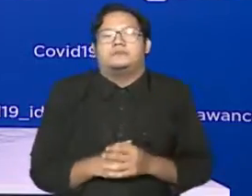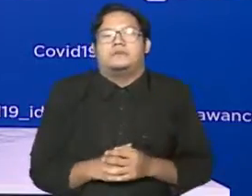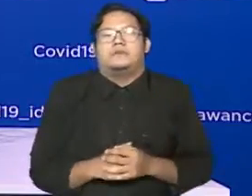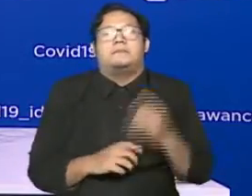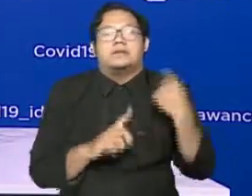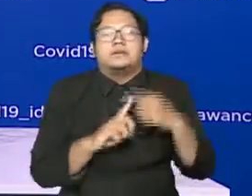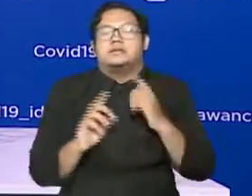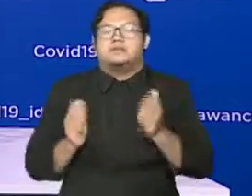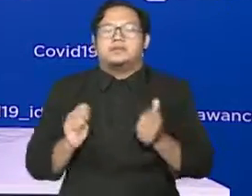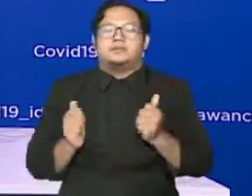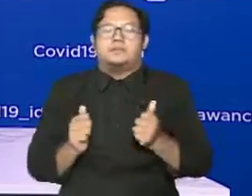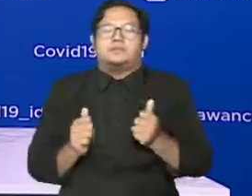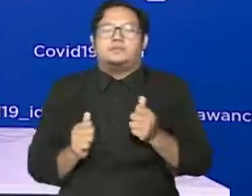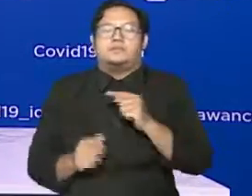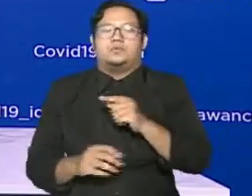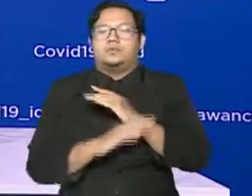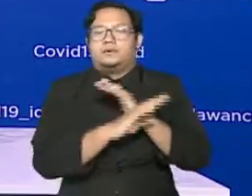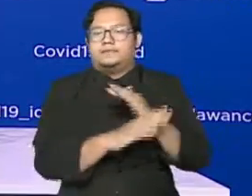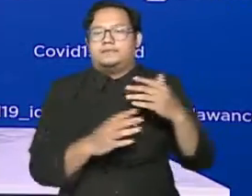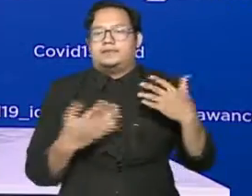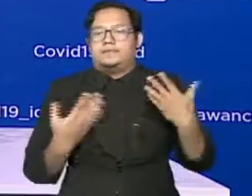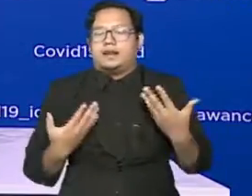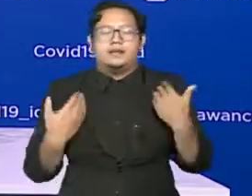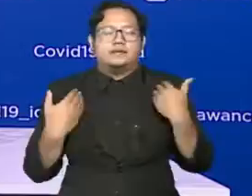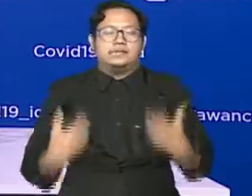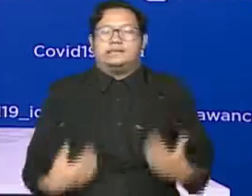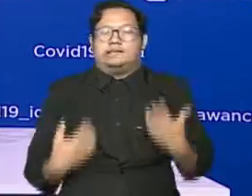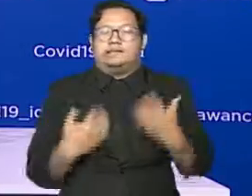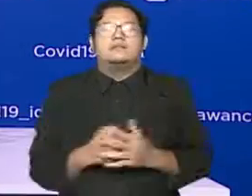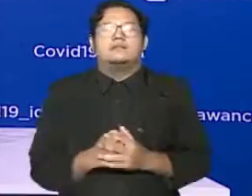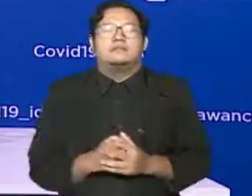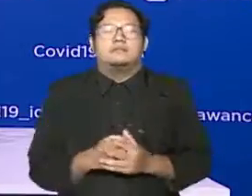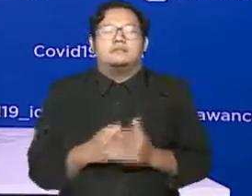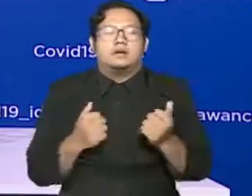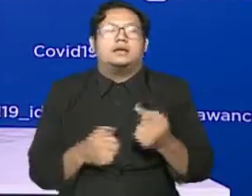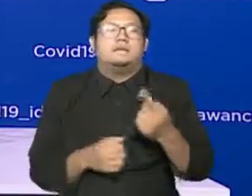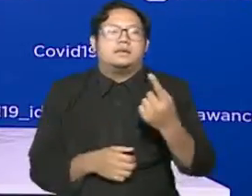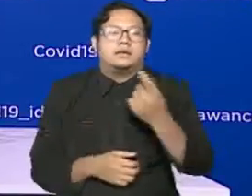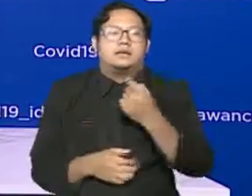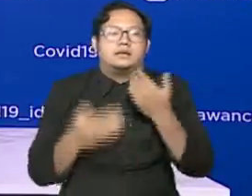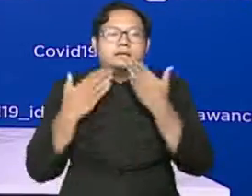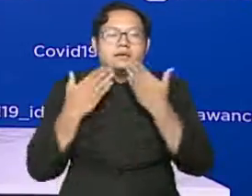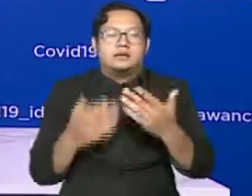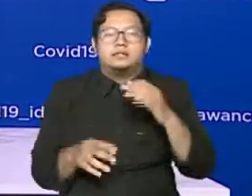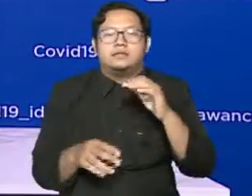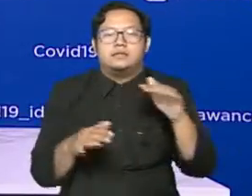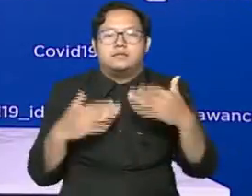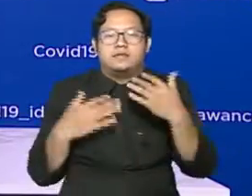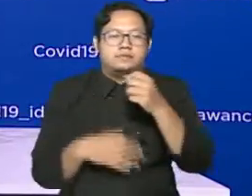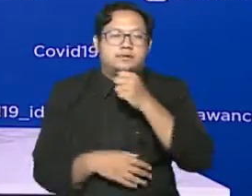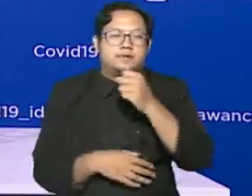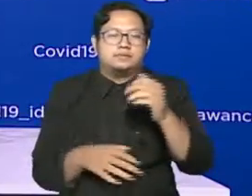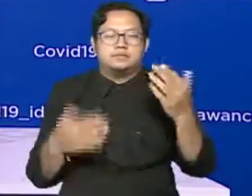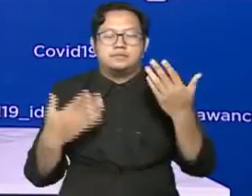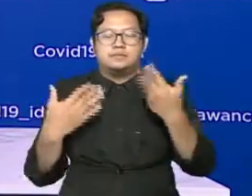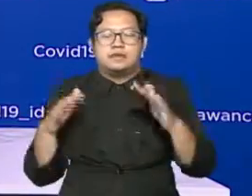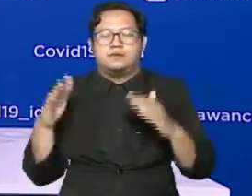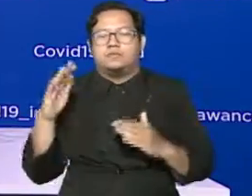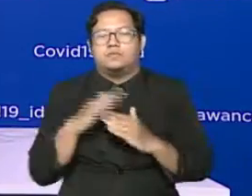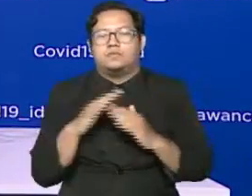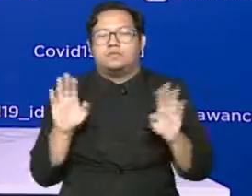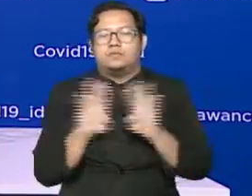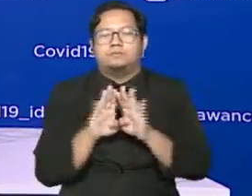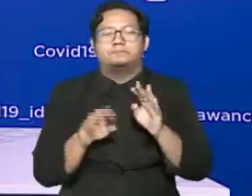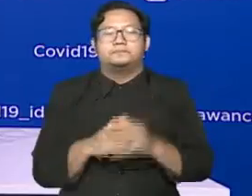dalam negeri demikian Terima kasih atas pertanyaan media dengan demikian versitas pada sore hari ini berakhir sekali